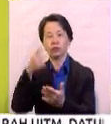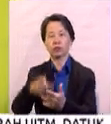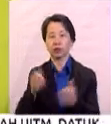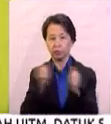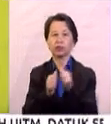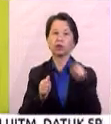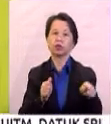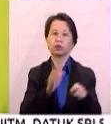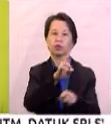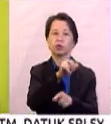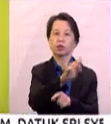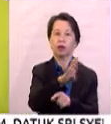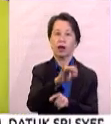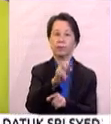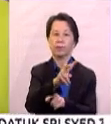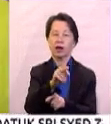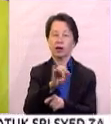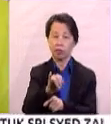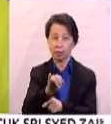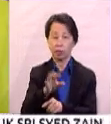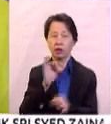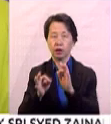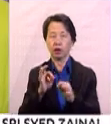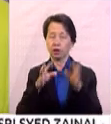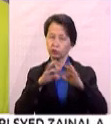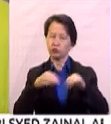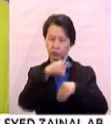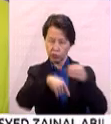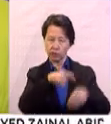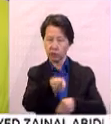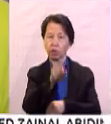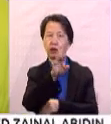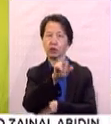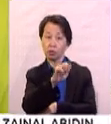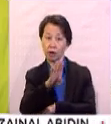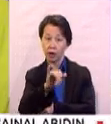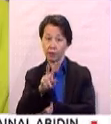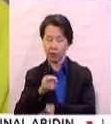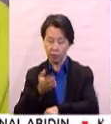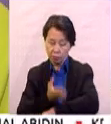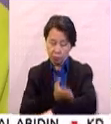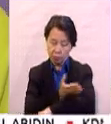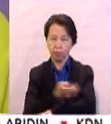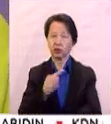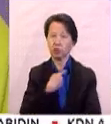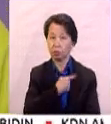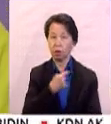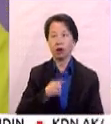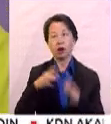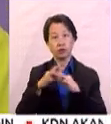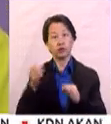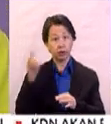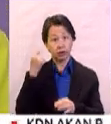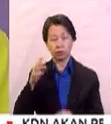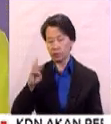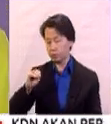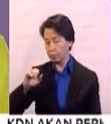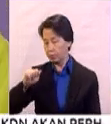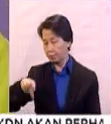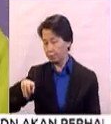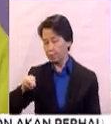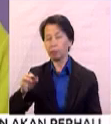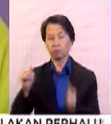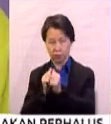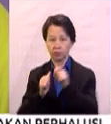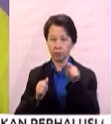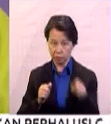Rabani. Jadi untuk kalau bercerita pasal Rabani, perkembangan kami yang saya cerita tadi, MAPIM tadi tu, memang